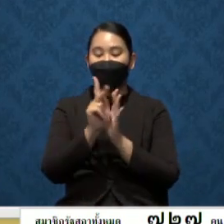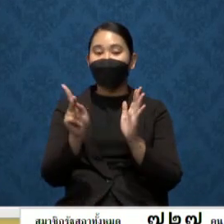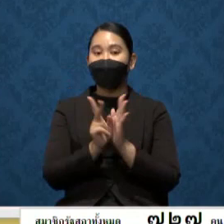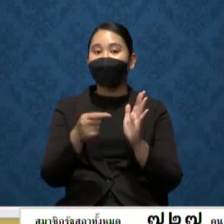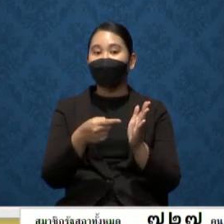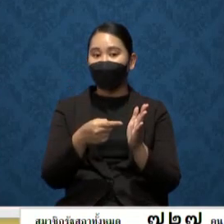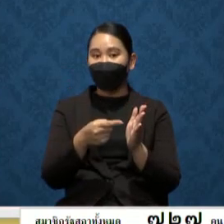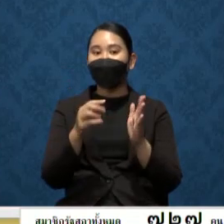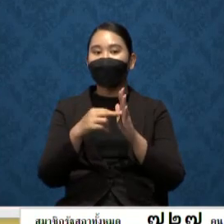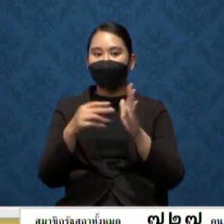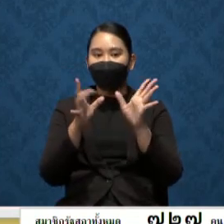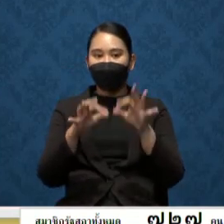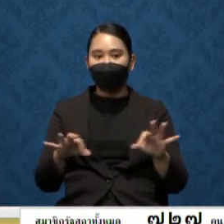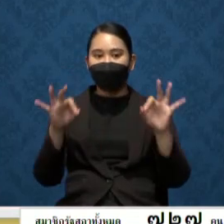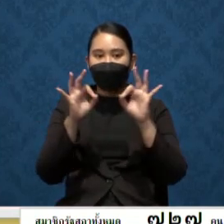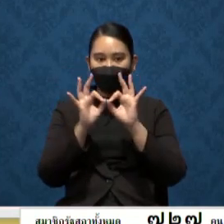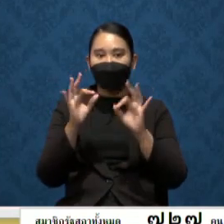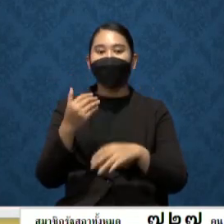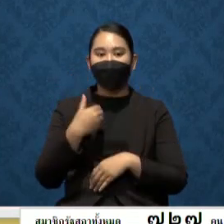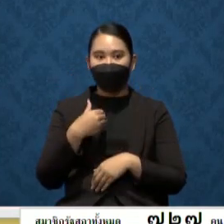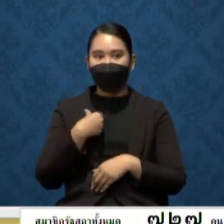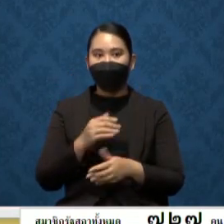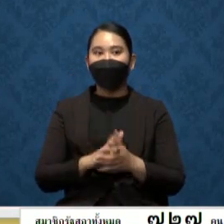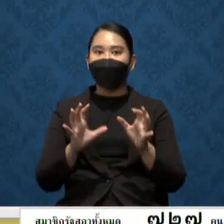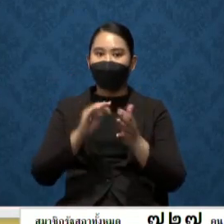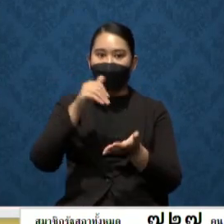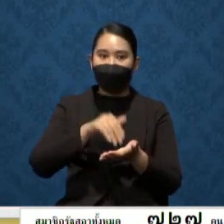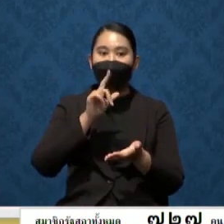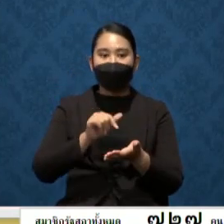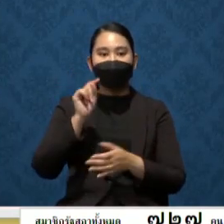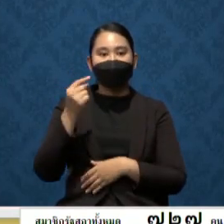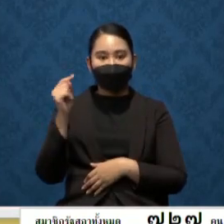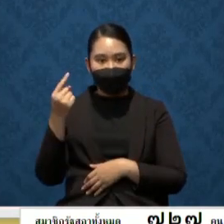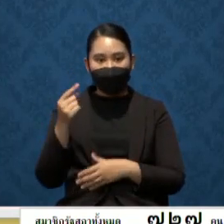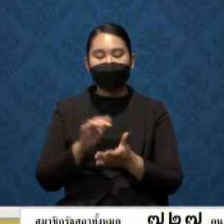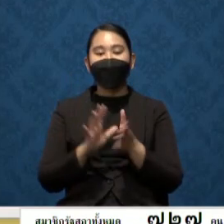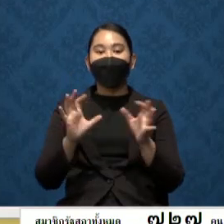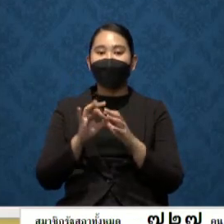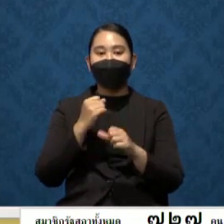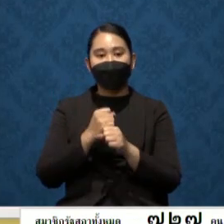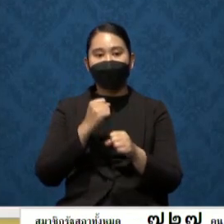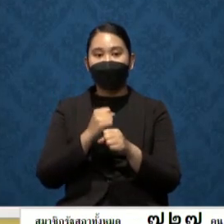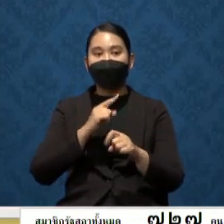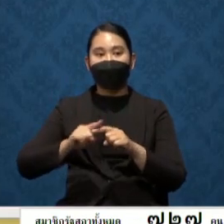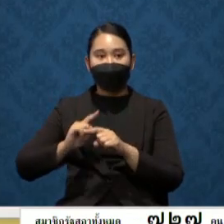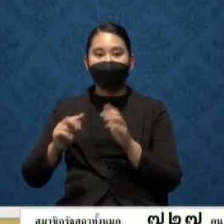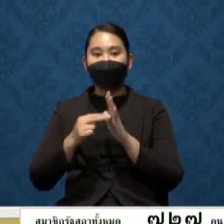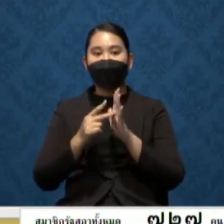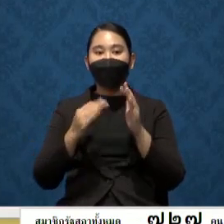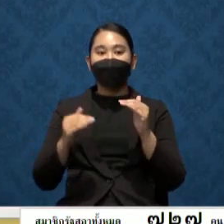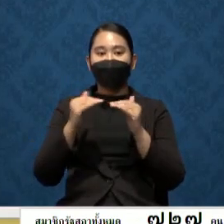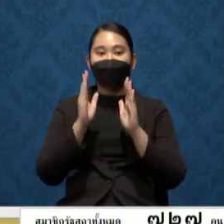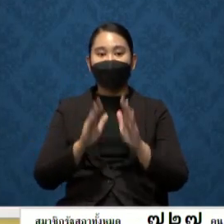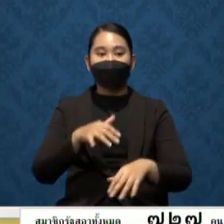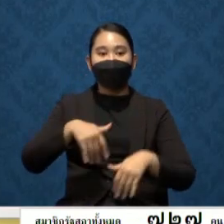นี้เป็นกฎหมายสำคัญอันเป็นกฎหมายที่สร้างหลักเกณฑ์ใหม่สร้างวิธีการในกระบวนการยุติธรรมเพื่อให้เกิดความเป็นธรรมกับพี่